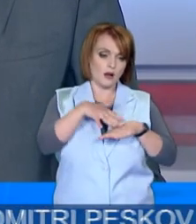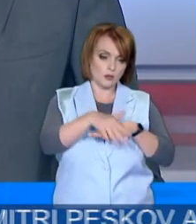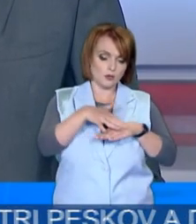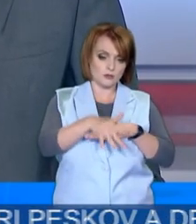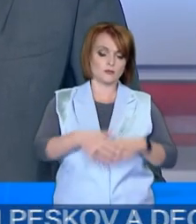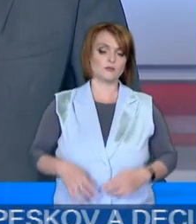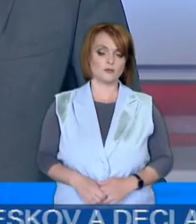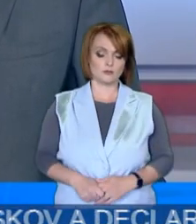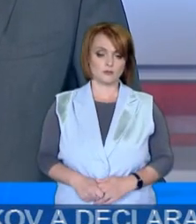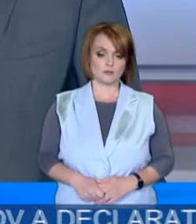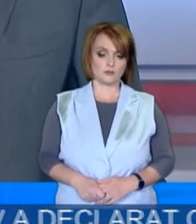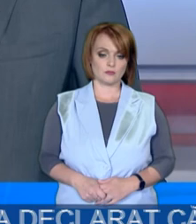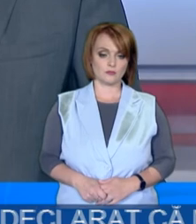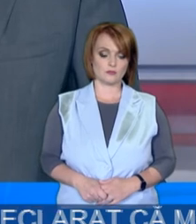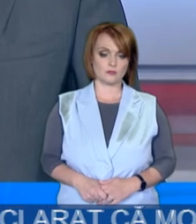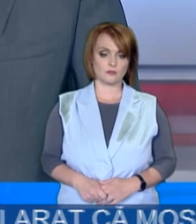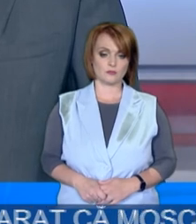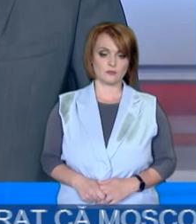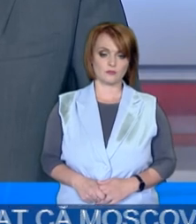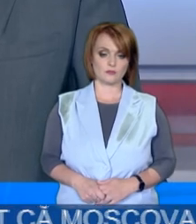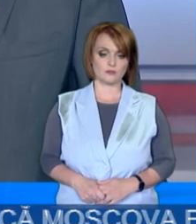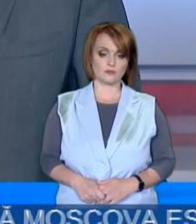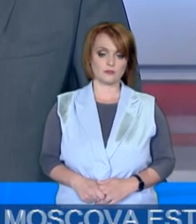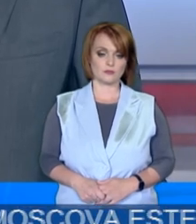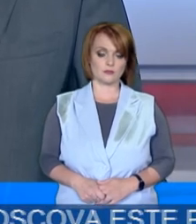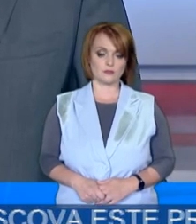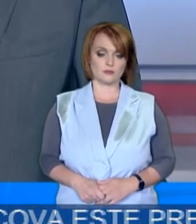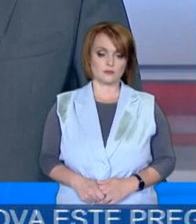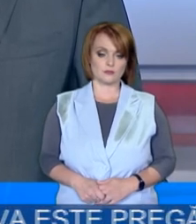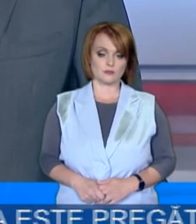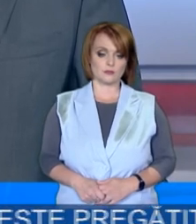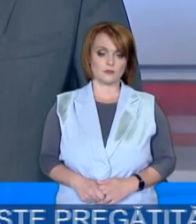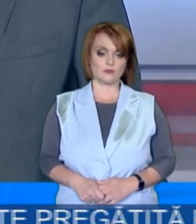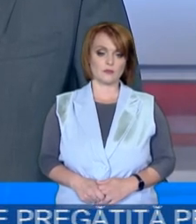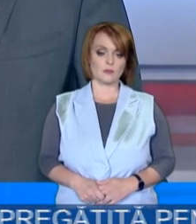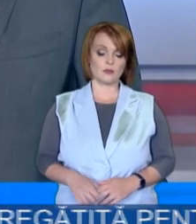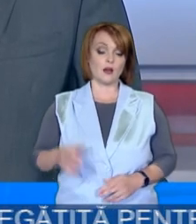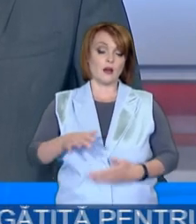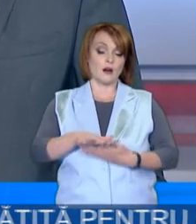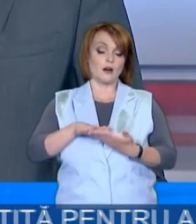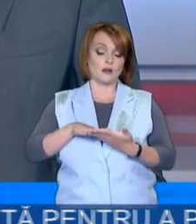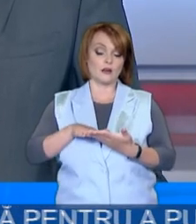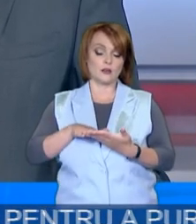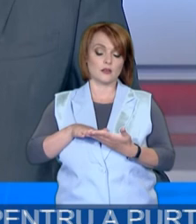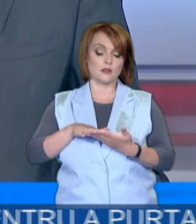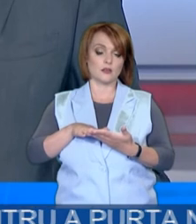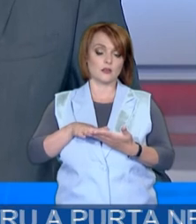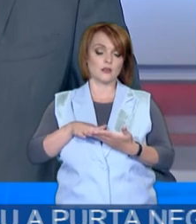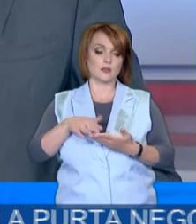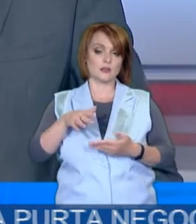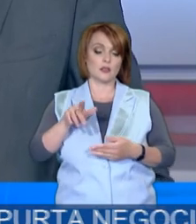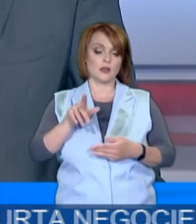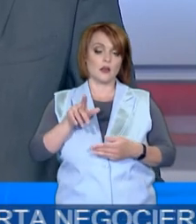moment furnizorul central, cum este Energocom, care de fapt a fost impus, cu căruia a fost impus și serviciul public